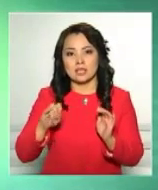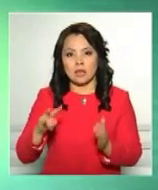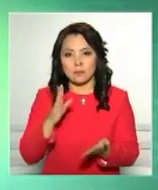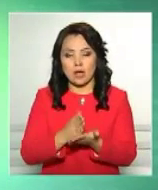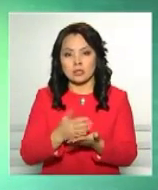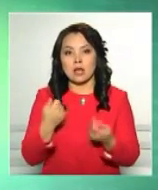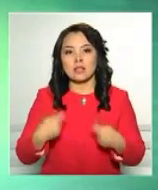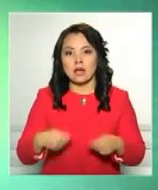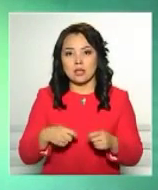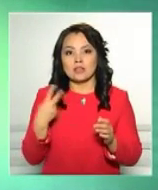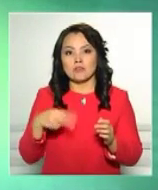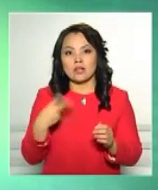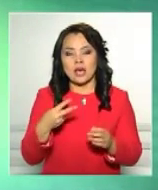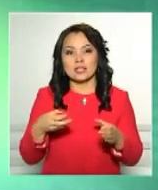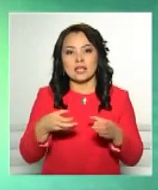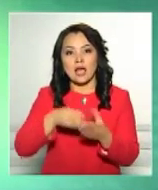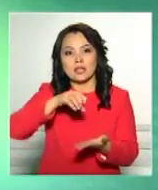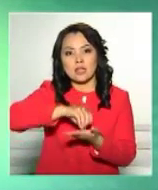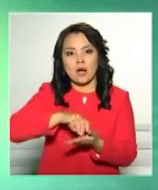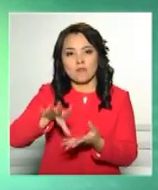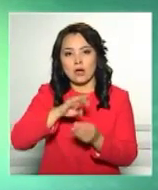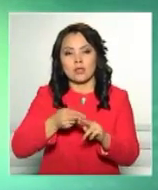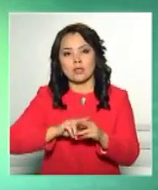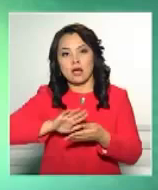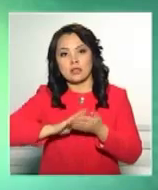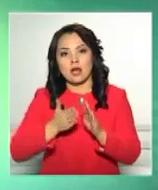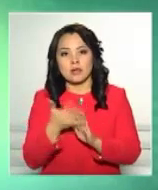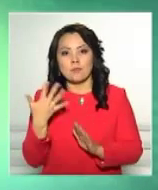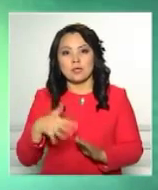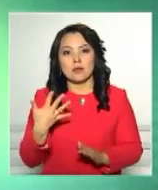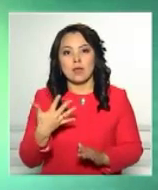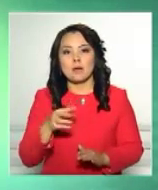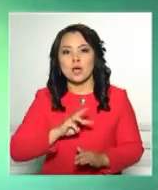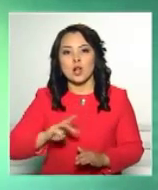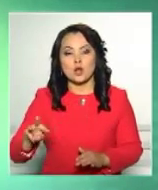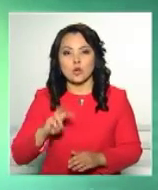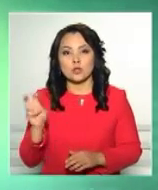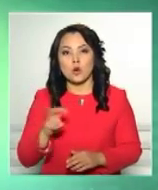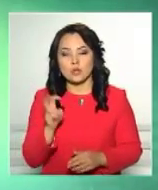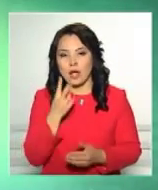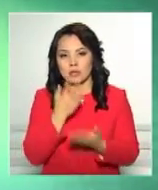участвовали 22 трейдера. Общий объем сделок составил почти 55 миллионов долларов.